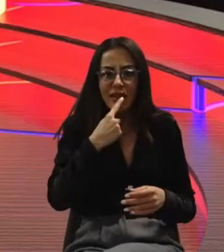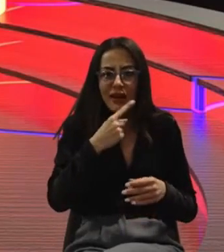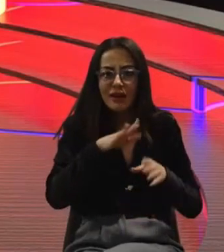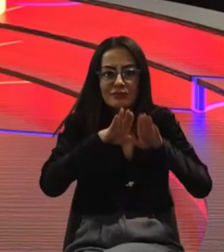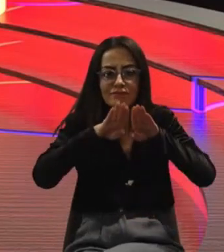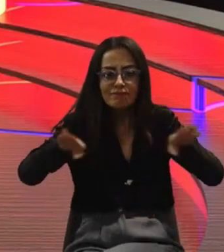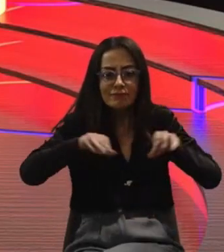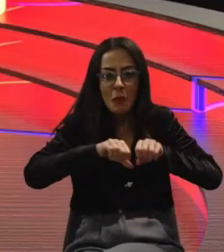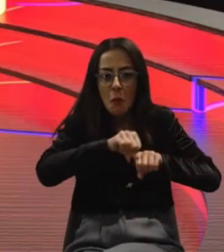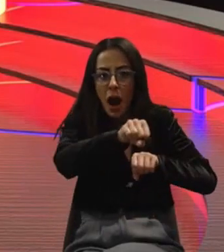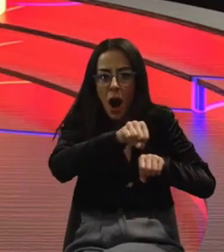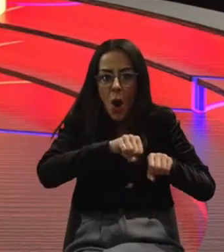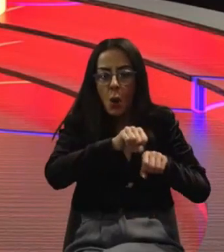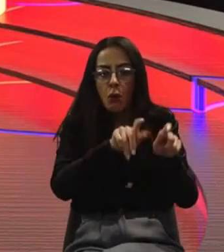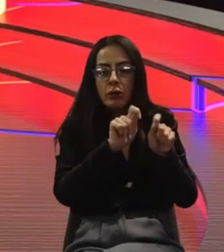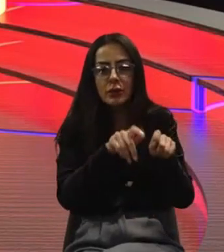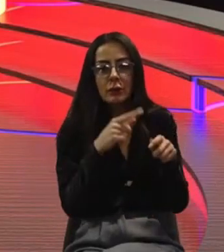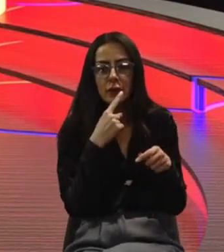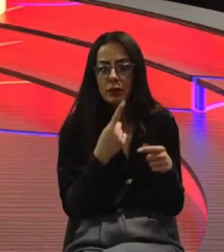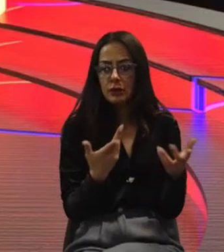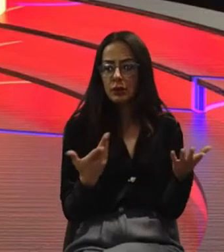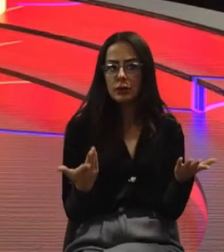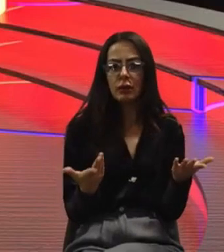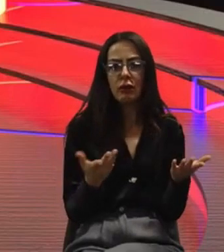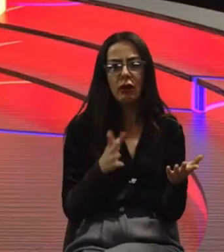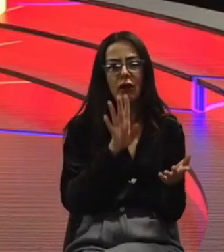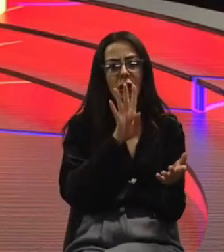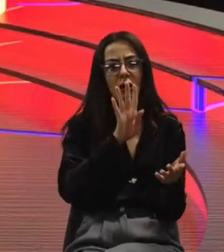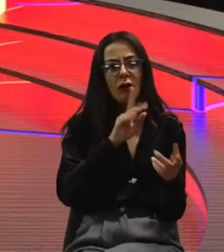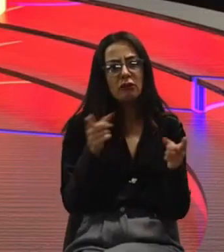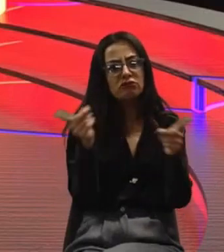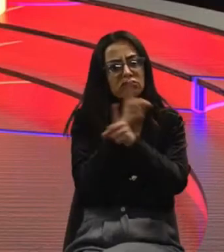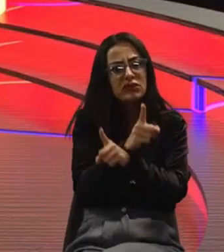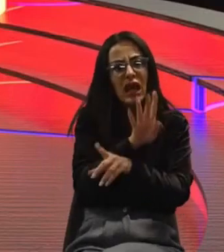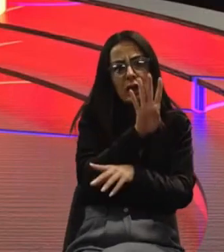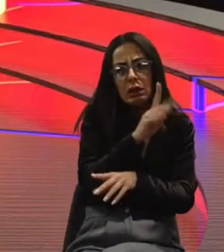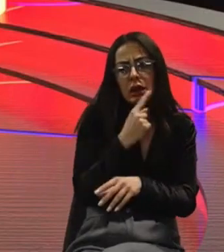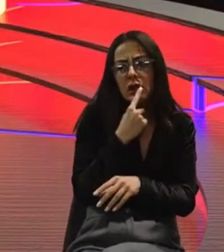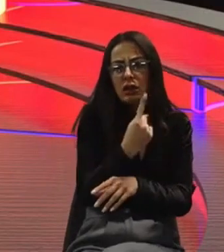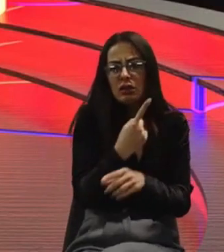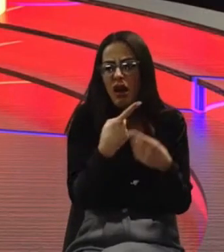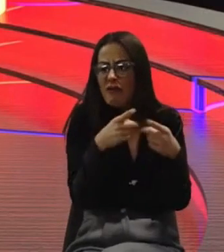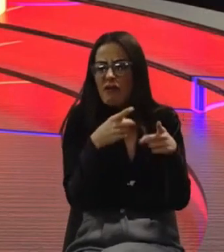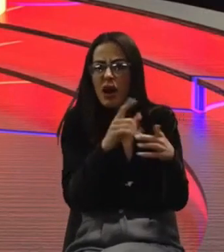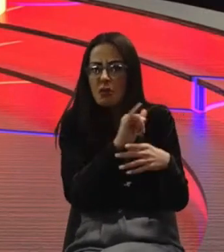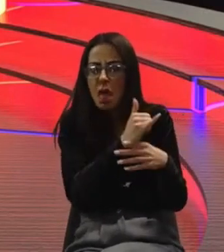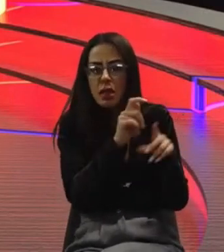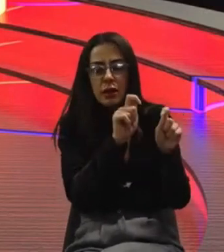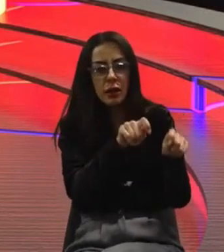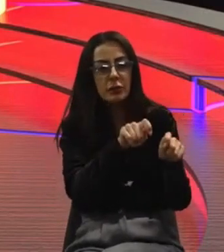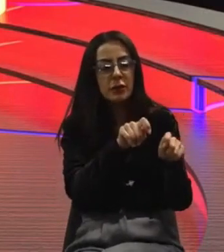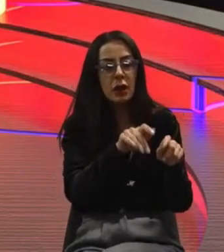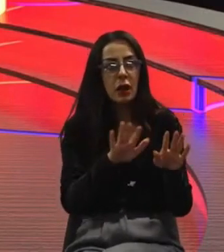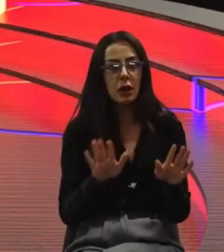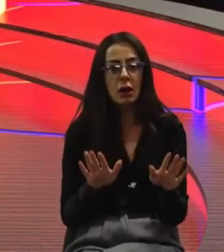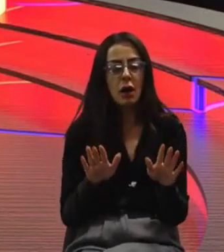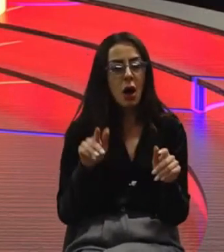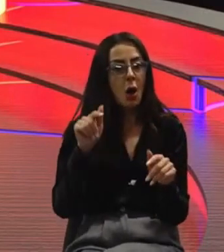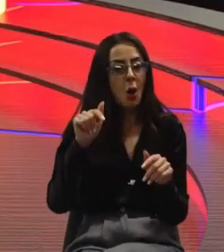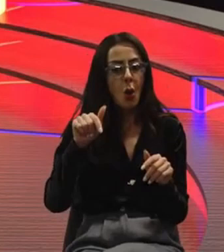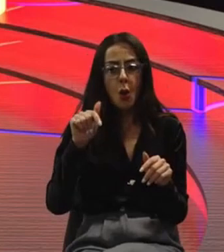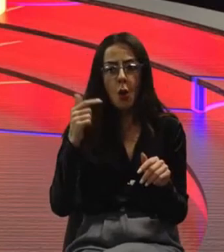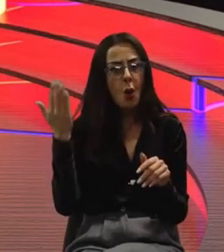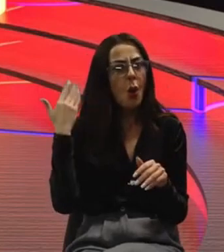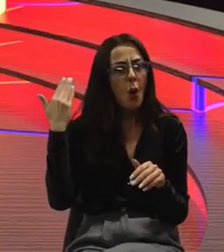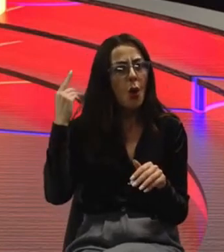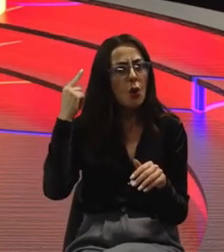marangozluk Yaptı dedi 40 yılda manifaturacılık yaptı ve o gün böyle kafamda şimşek çaktı böyle